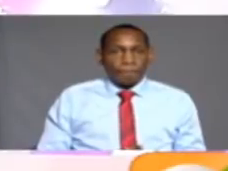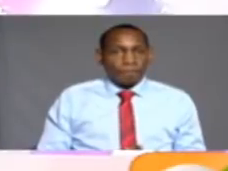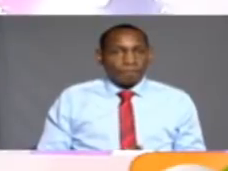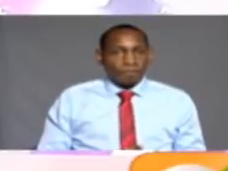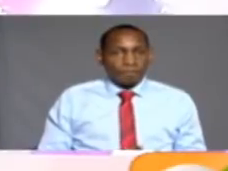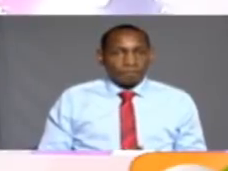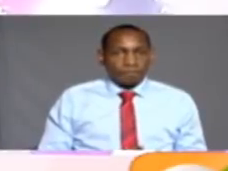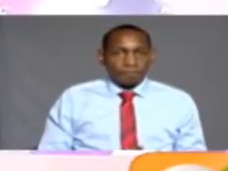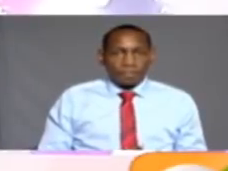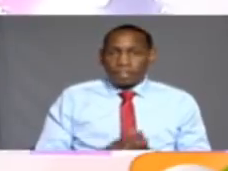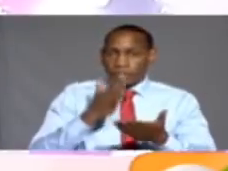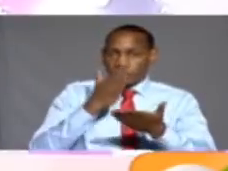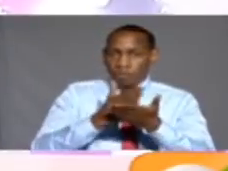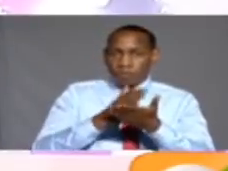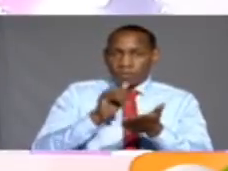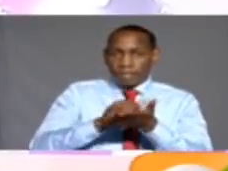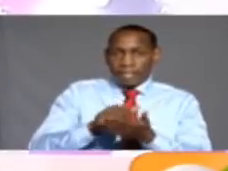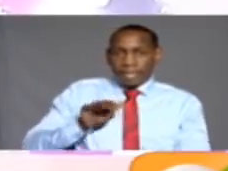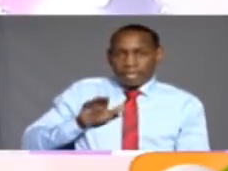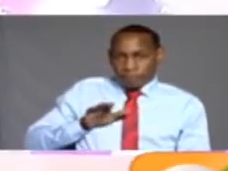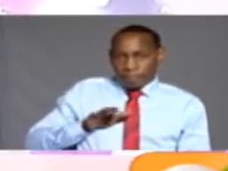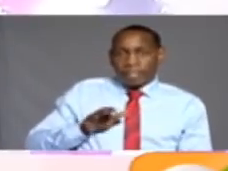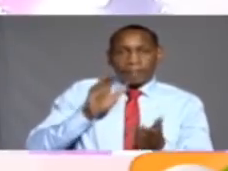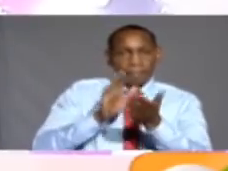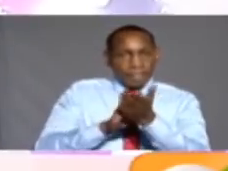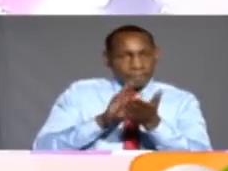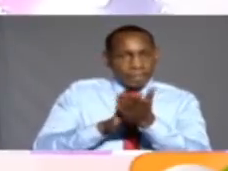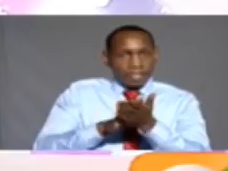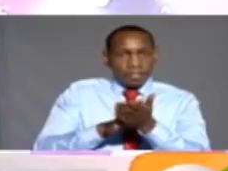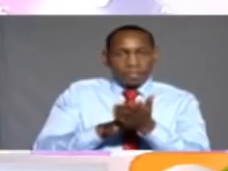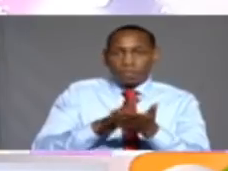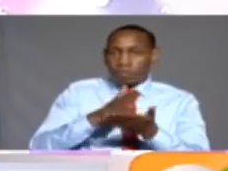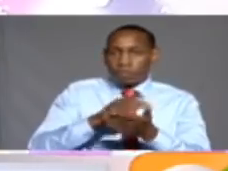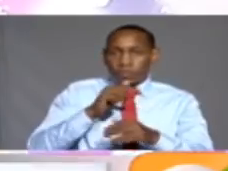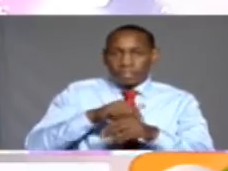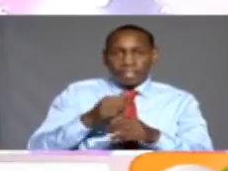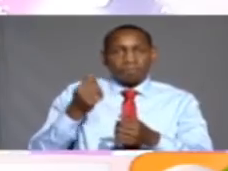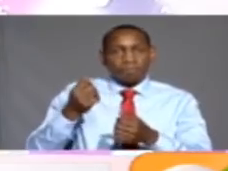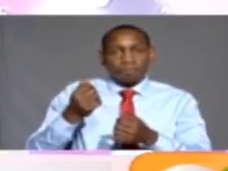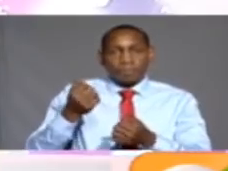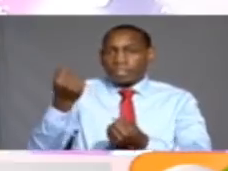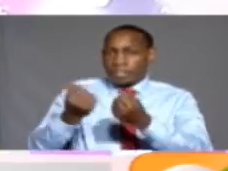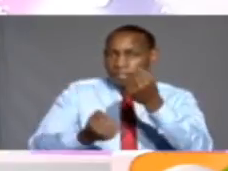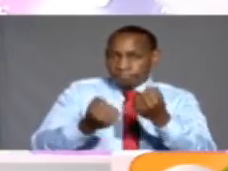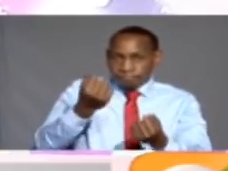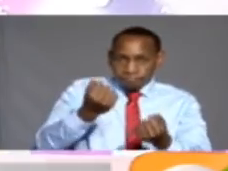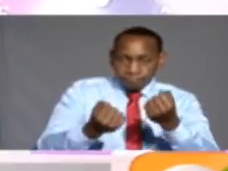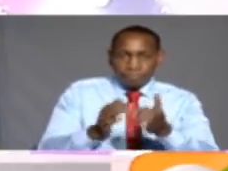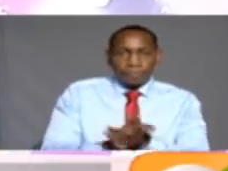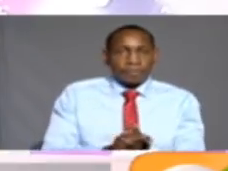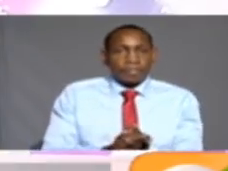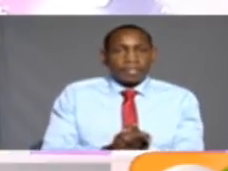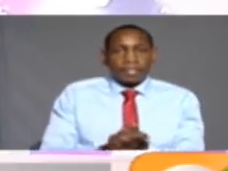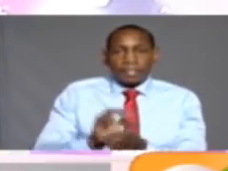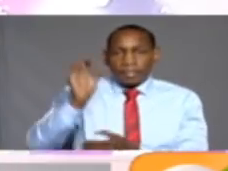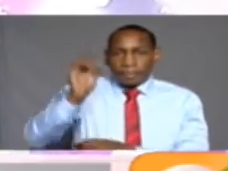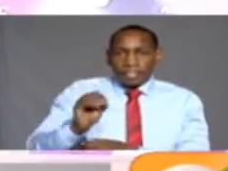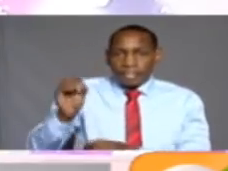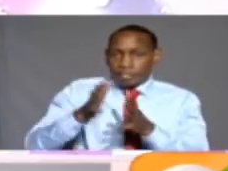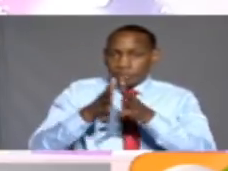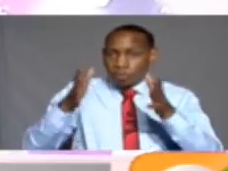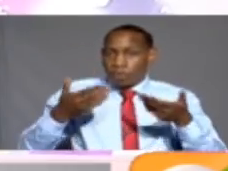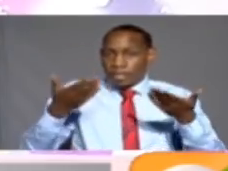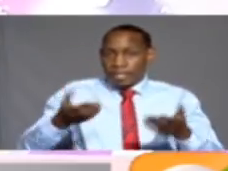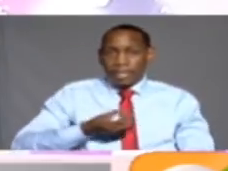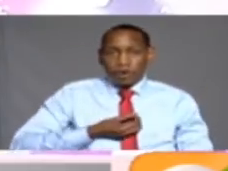Na ni dhahiri kwamba wanawake wamekuwa kisifika kwa umakini wa hali ya juu wanapokuwa barabarani wakiendesha magari, huku asilimia kubwa